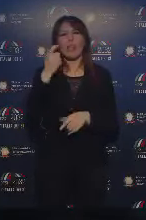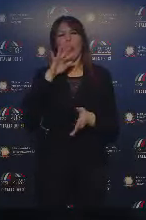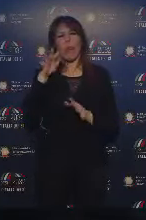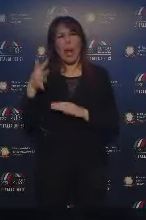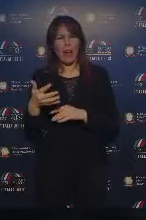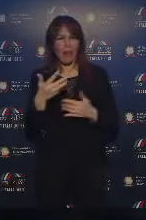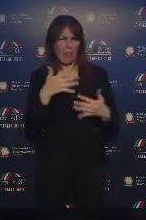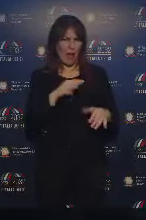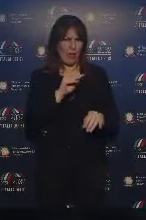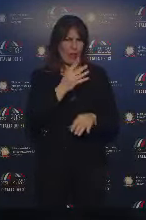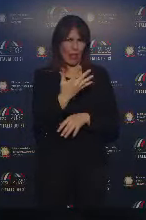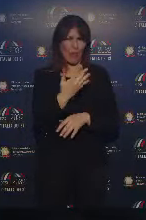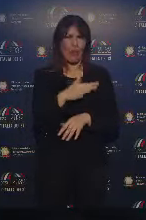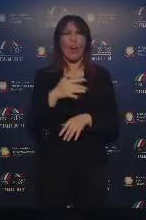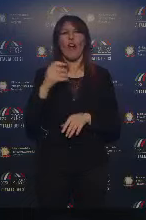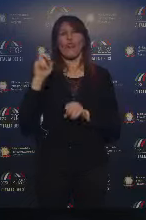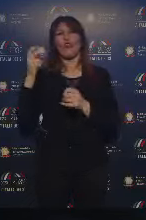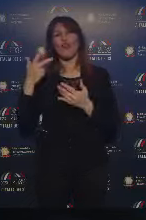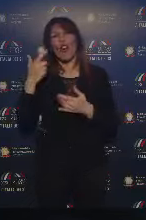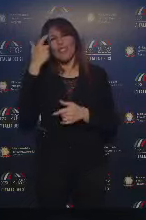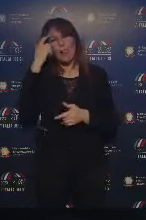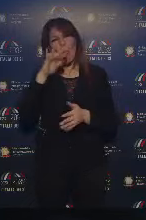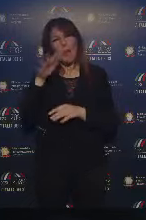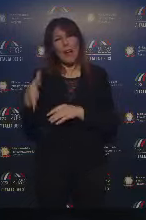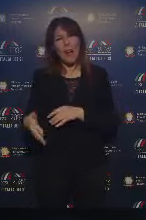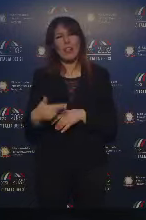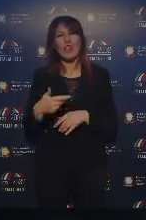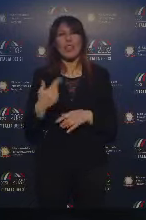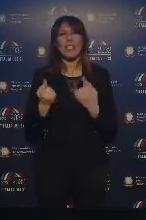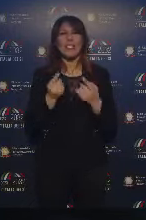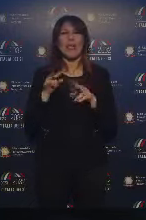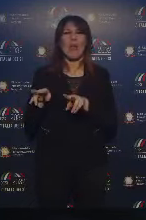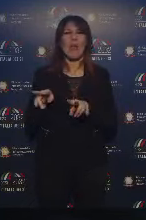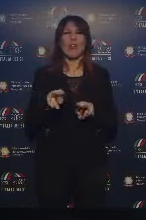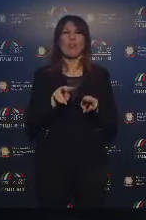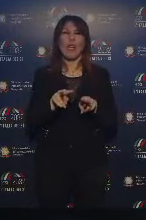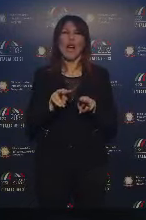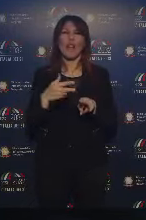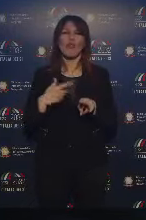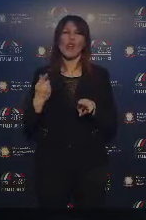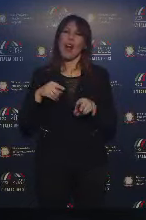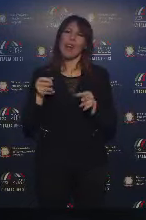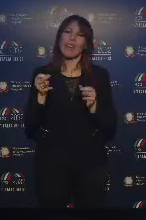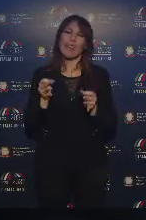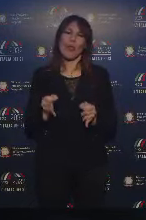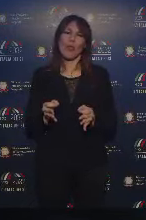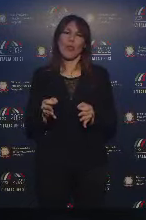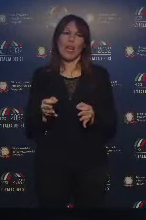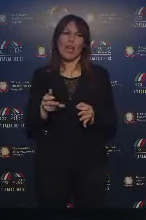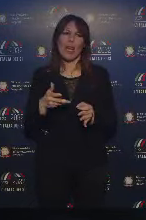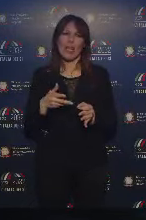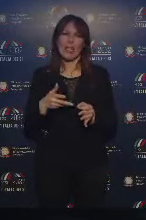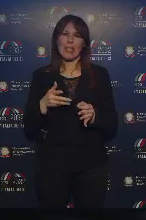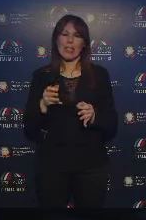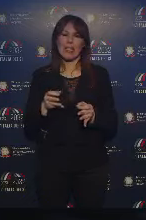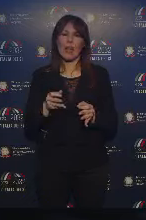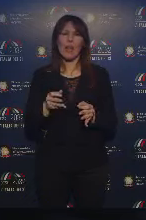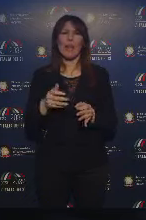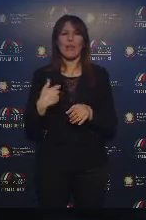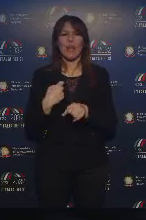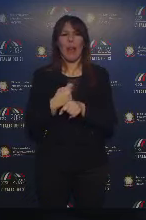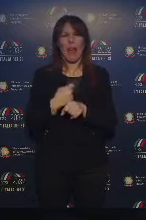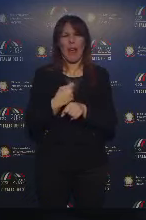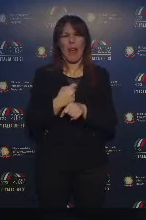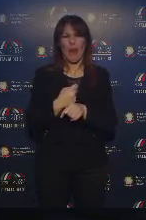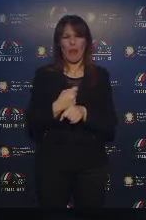c'è un sistema di monitoraggio e un sistema anche di sicurezza ovviamente noi stiamo lavorando alle